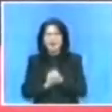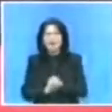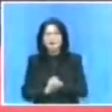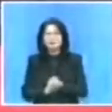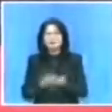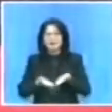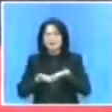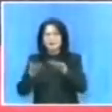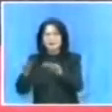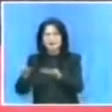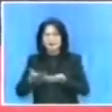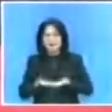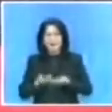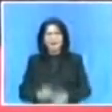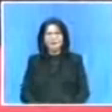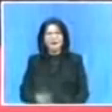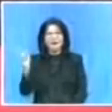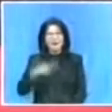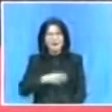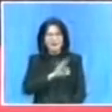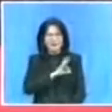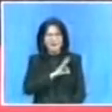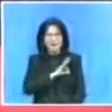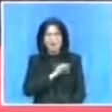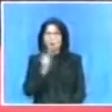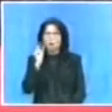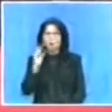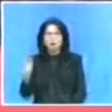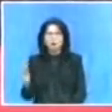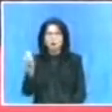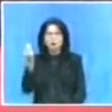dari Presiden Republik Indonesia kepada Ketua DPR RI.